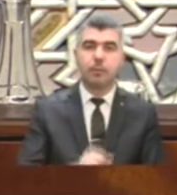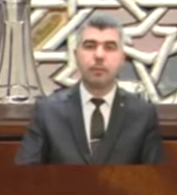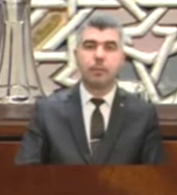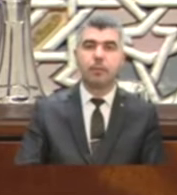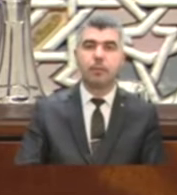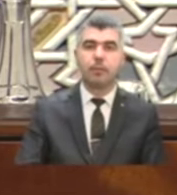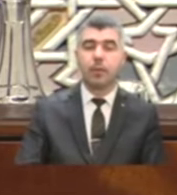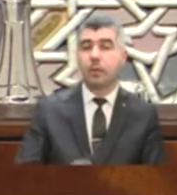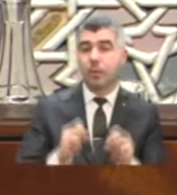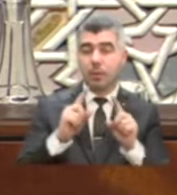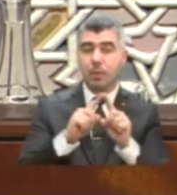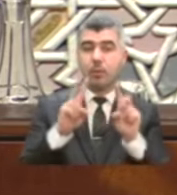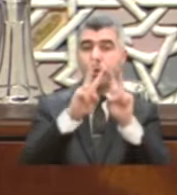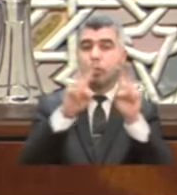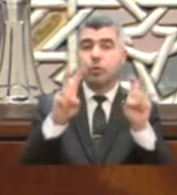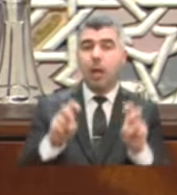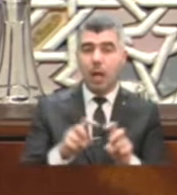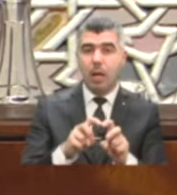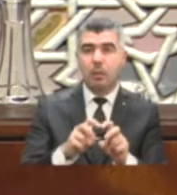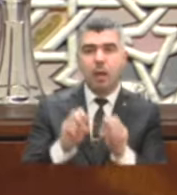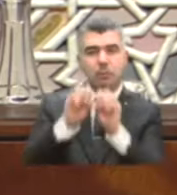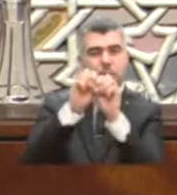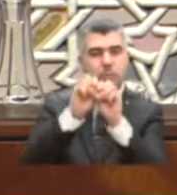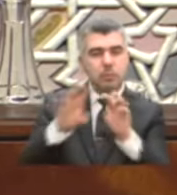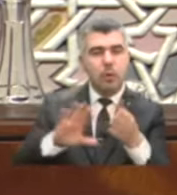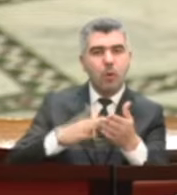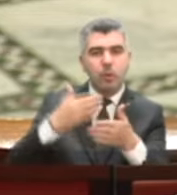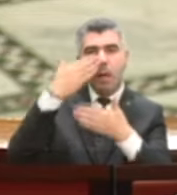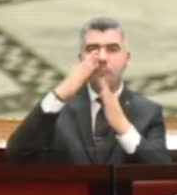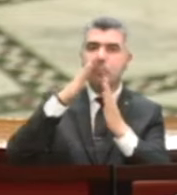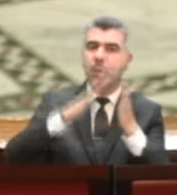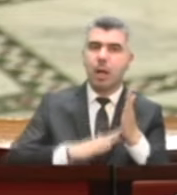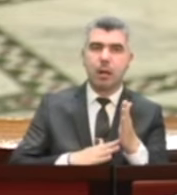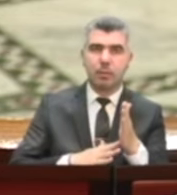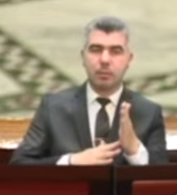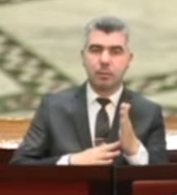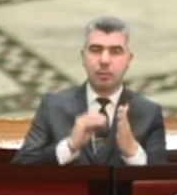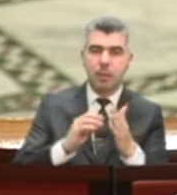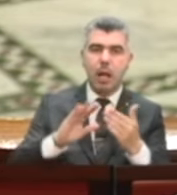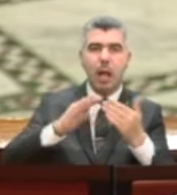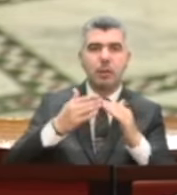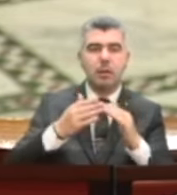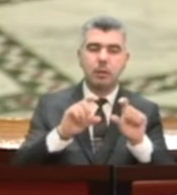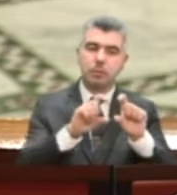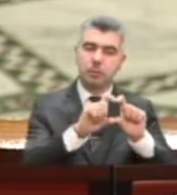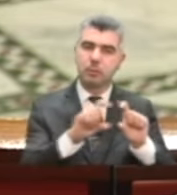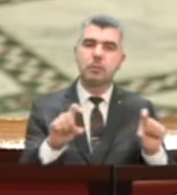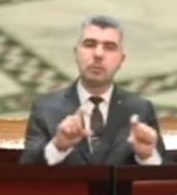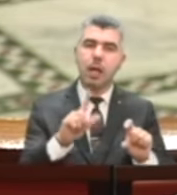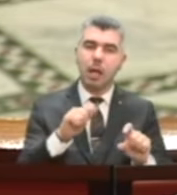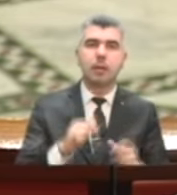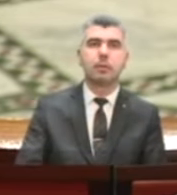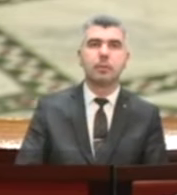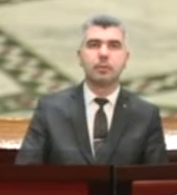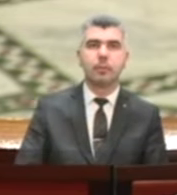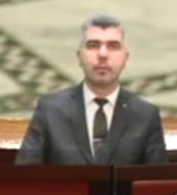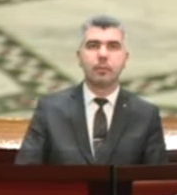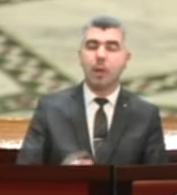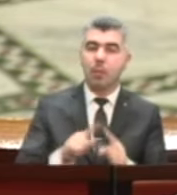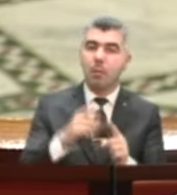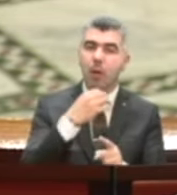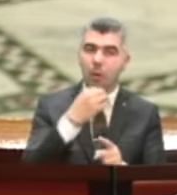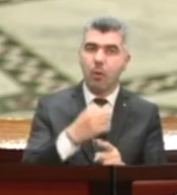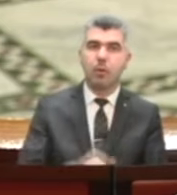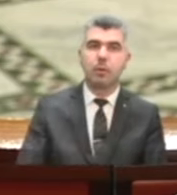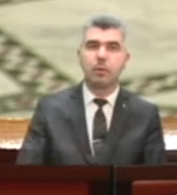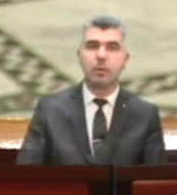على أن شهادة الإعاقة معممة في جميع أنحاء المملكة بفضل منصة خدمات. أنا اللي تنقول أكثر من هذا،